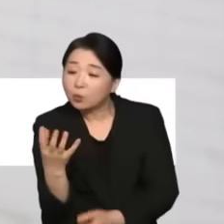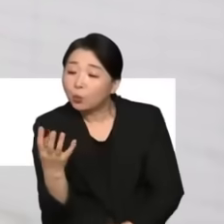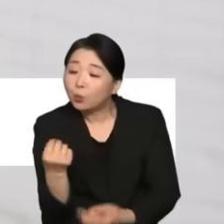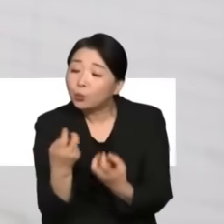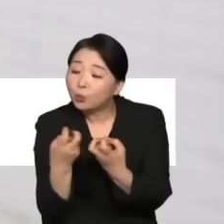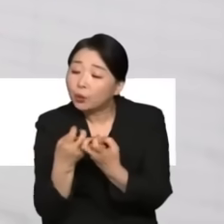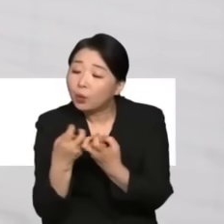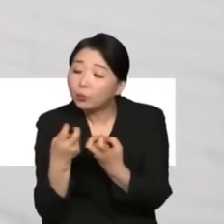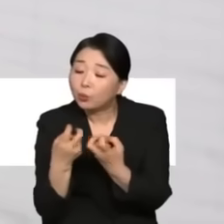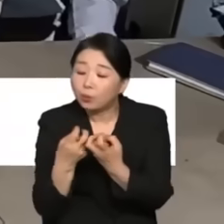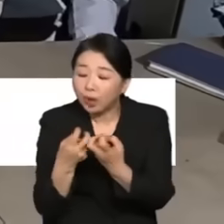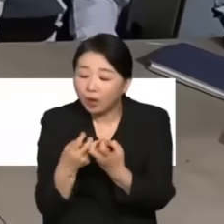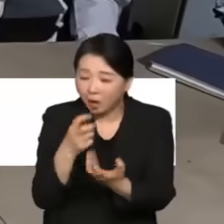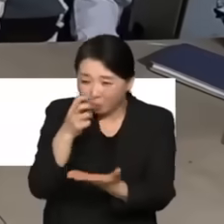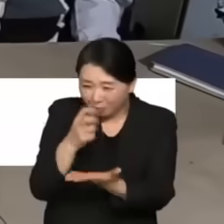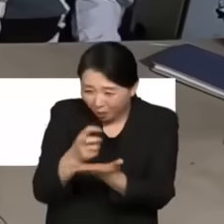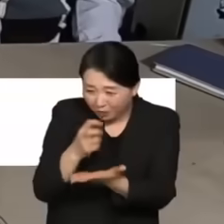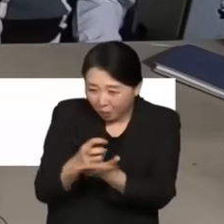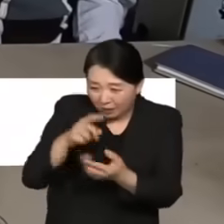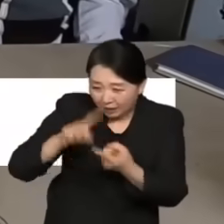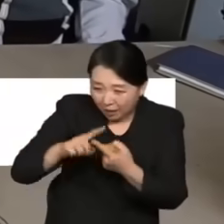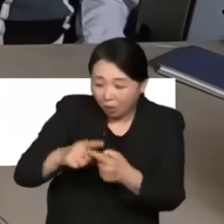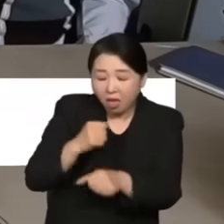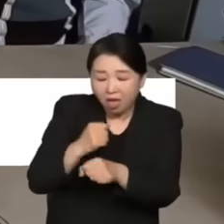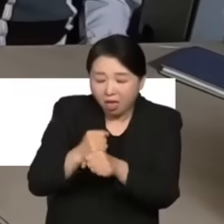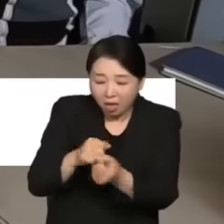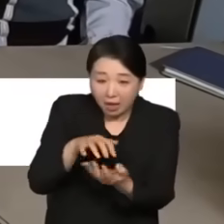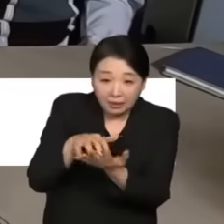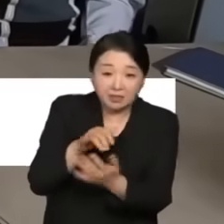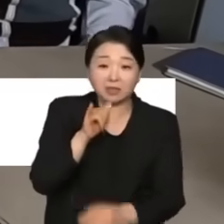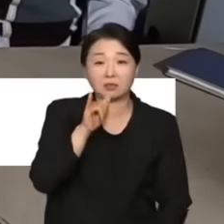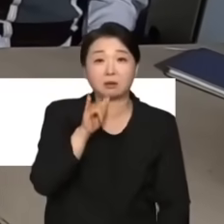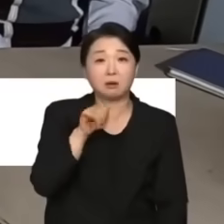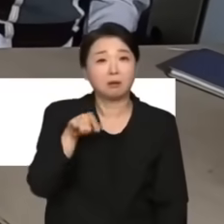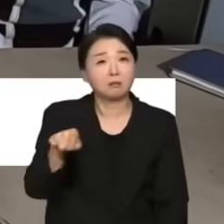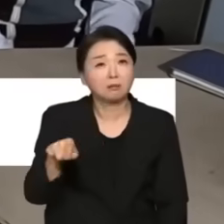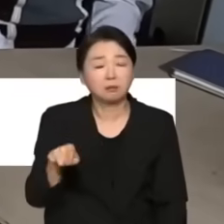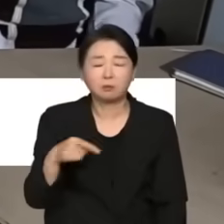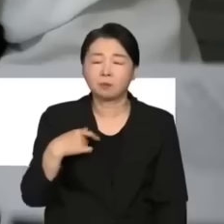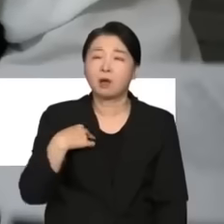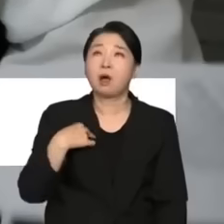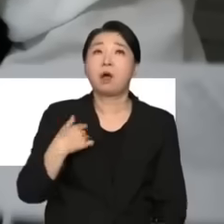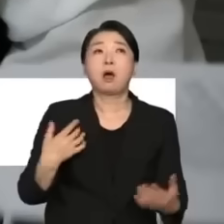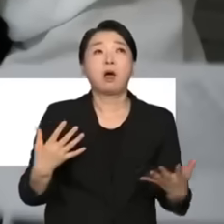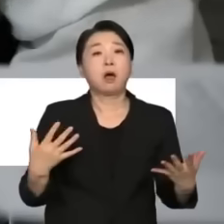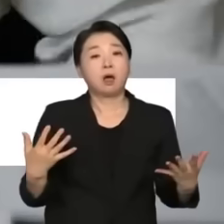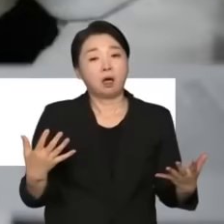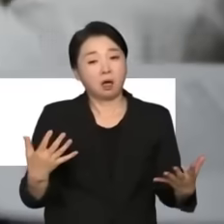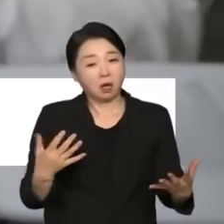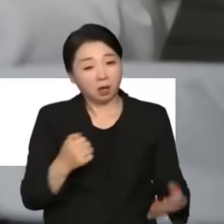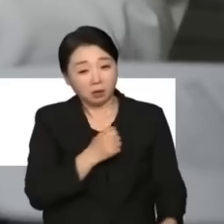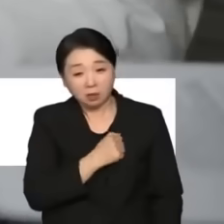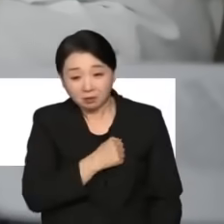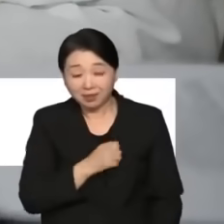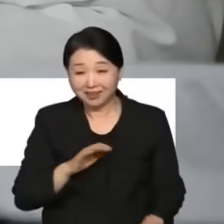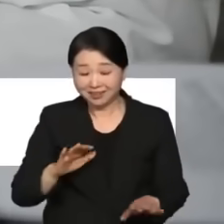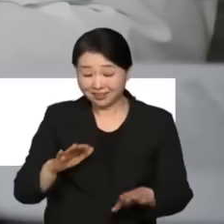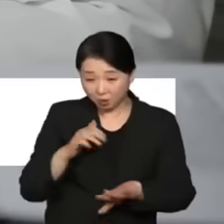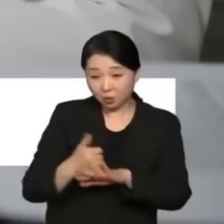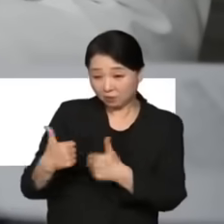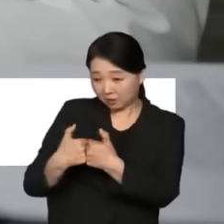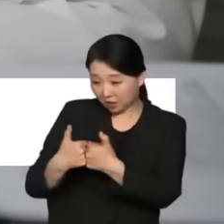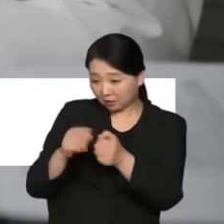잘 안 넘게 볼 수도 있다 뭐 이런 식으로 말씀하셔서 사실 그 부분 때문에 좀 막막했어요 근데 이번에 조금 상담을 좀